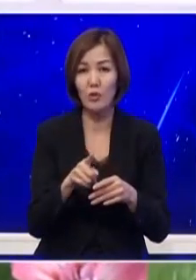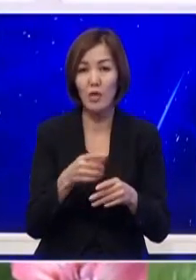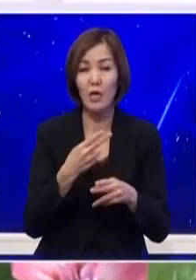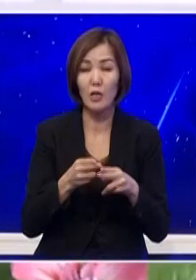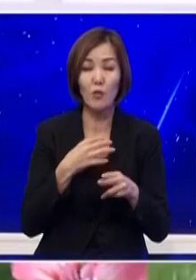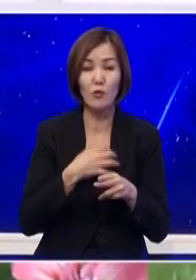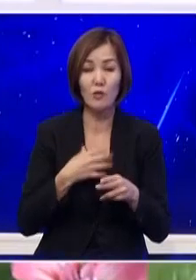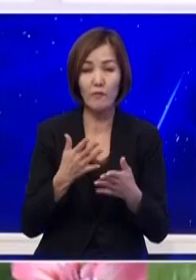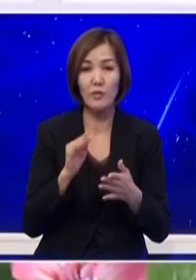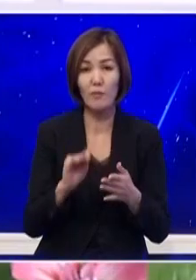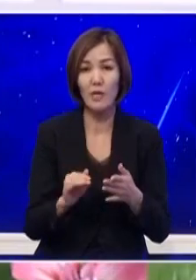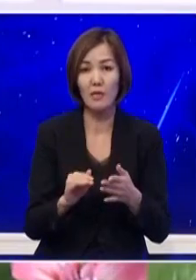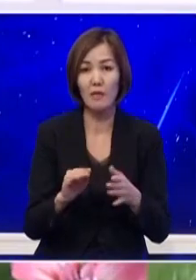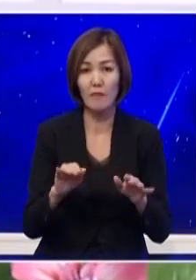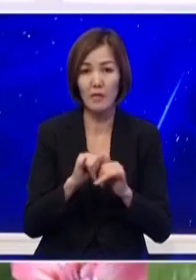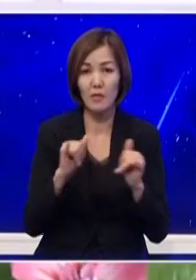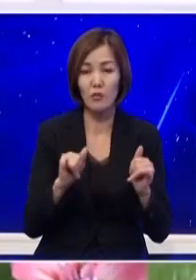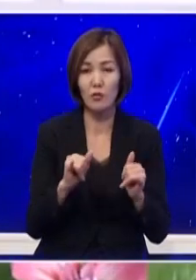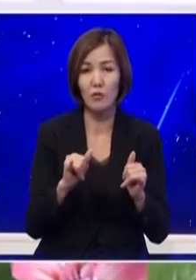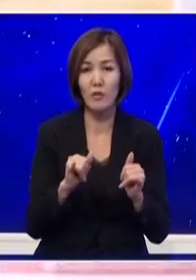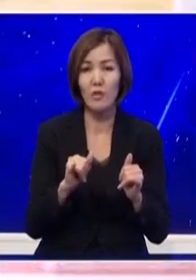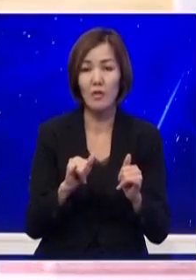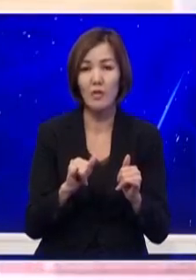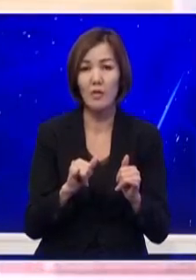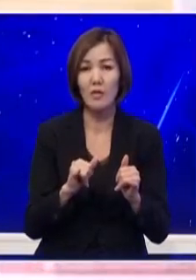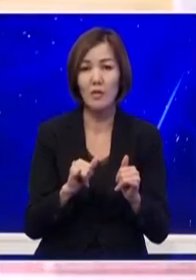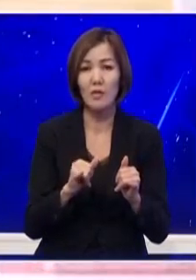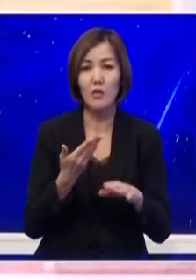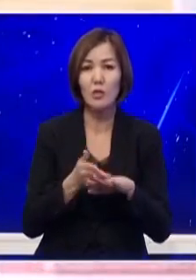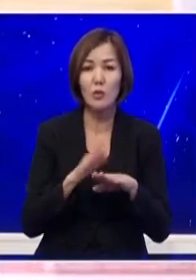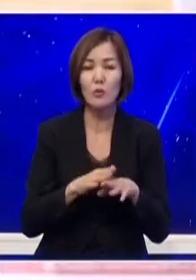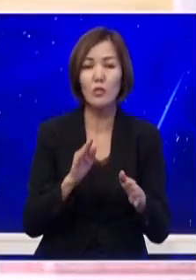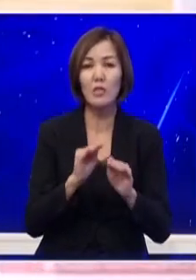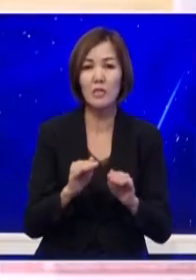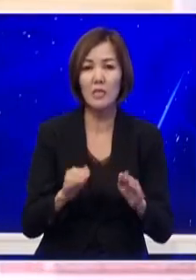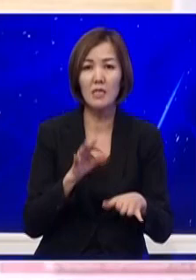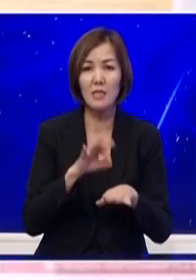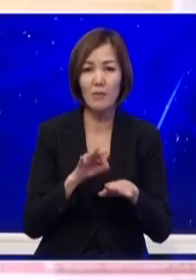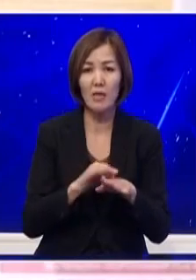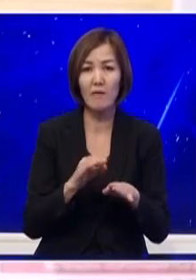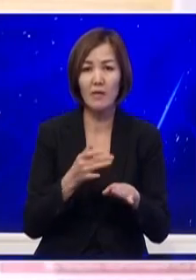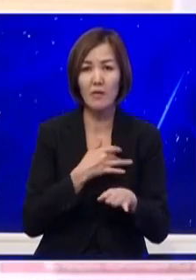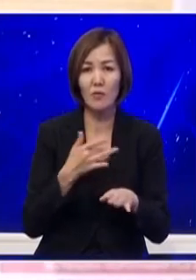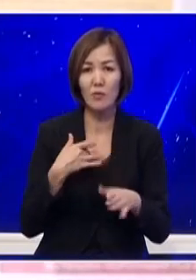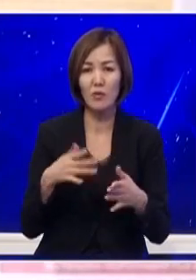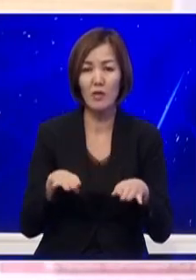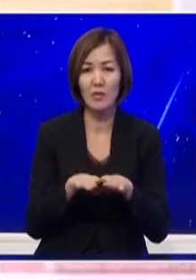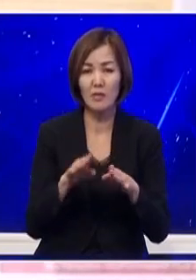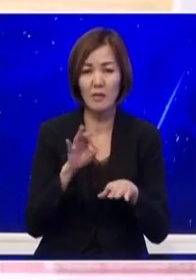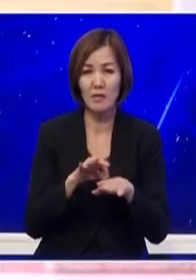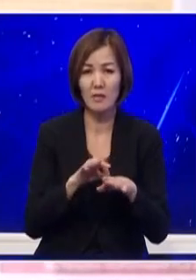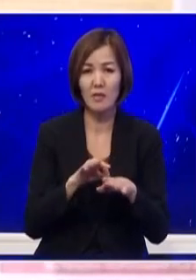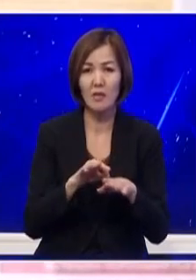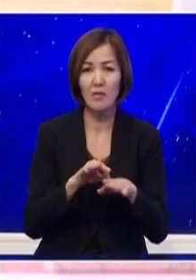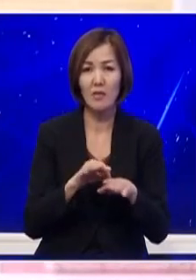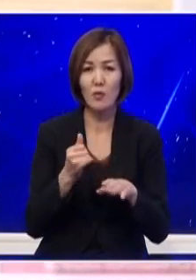важно для маленького растущего организма. И третий пациент – это вот такой сложный пациент с заболеванием легких и печени одновременно. И